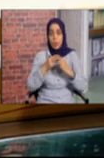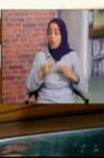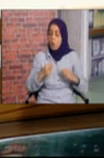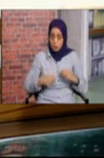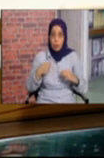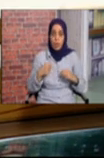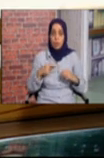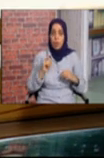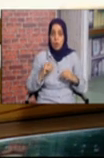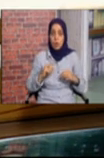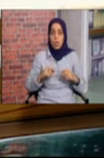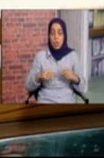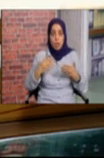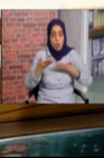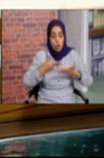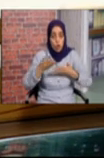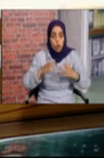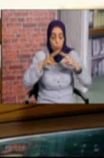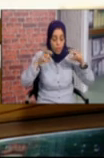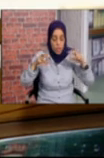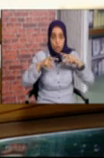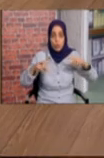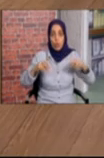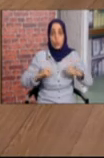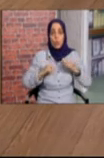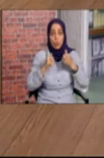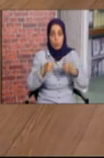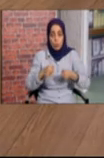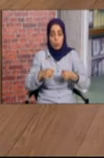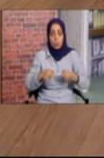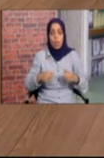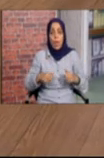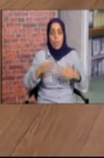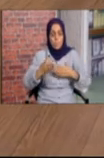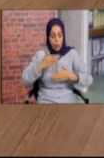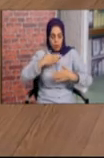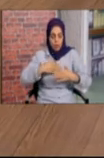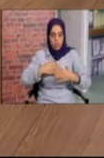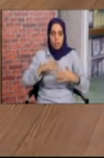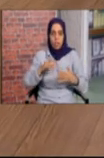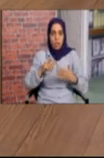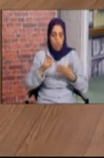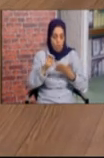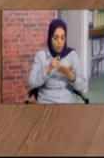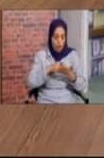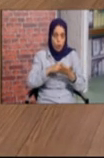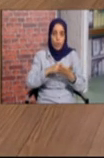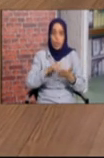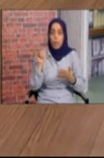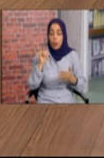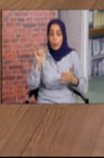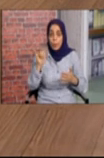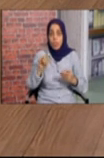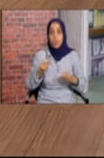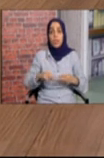طبعا، اجراءات الكشف وضمان يعني مراجعه المعايير في كشف الرمد ده كان مهم جدا ان